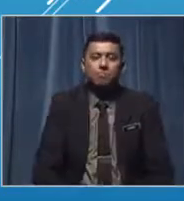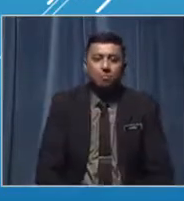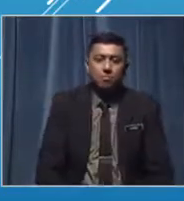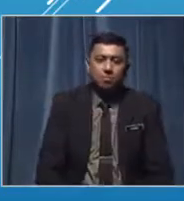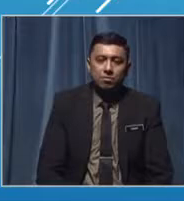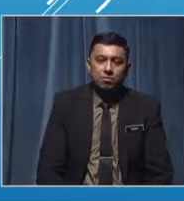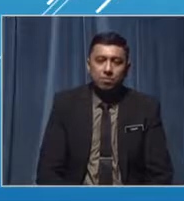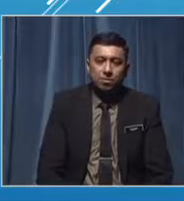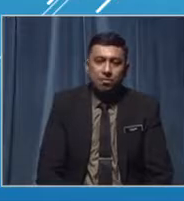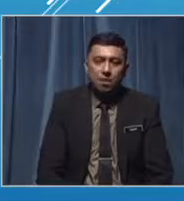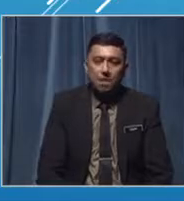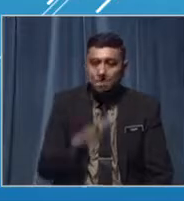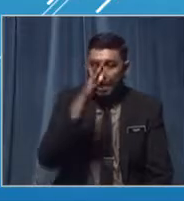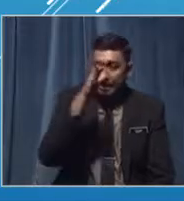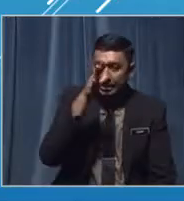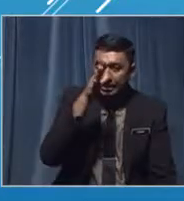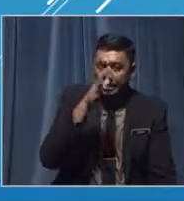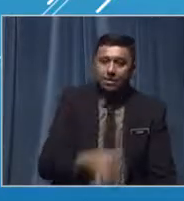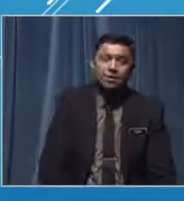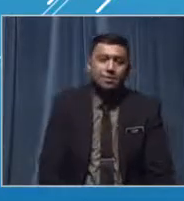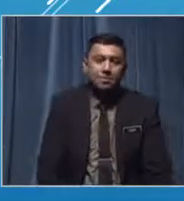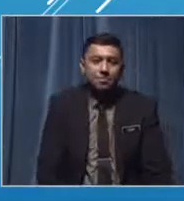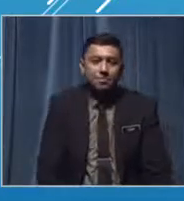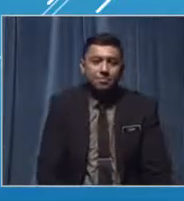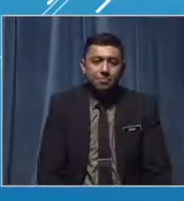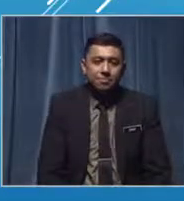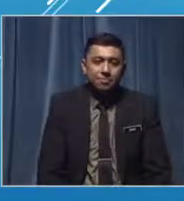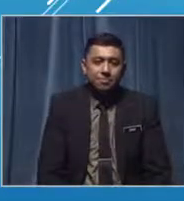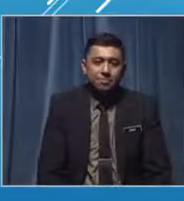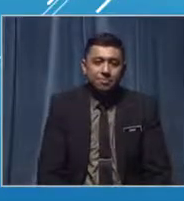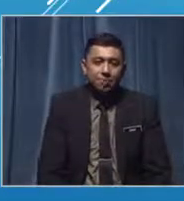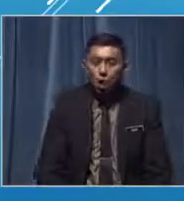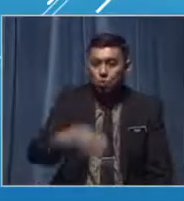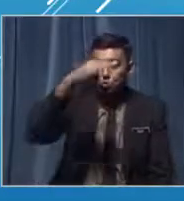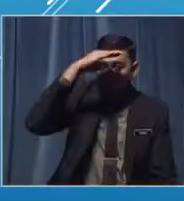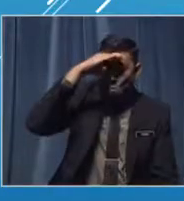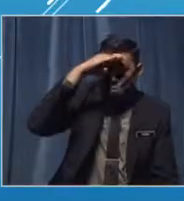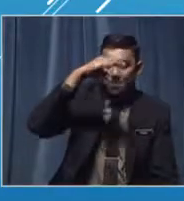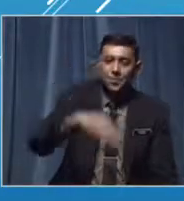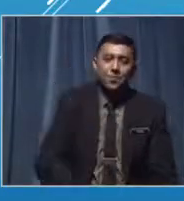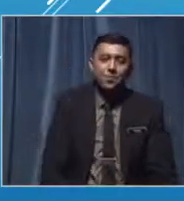Ketujuh, Melaka. Kelapan, Johor.